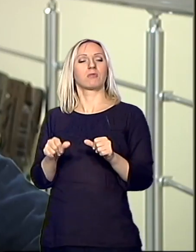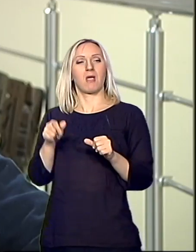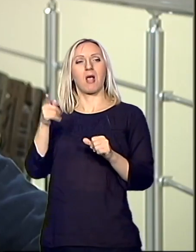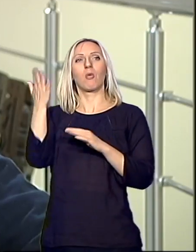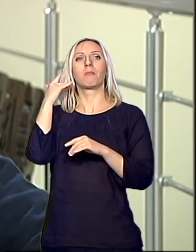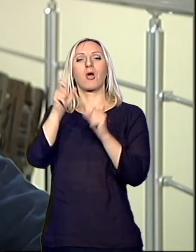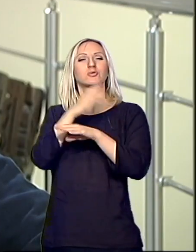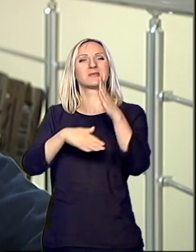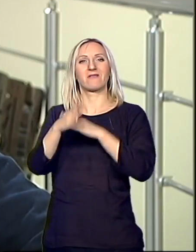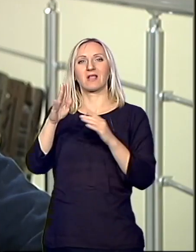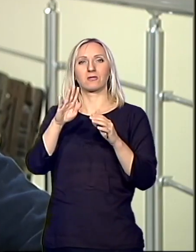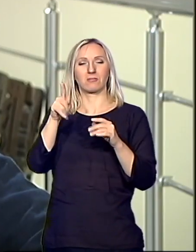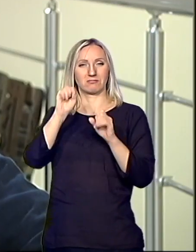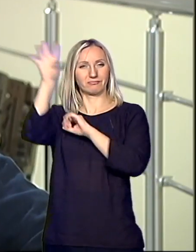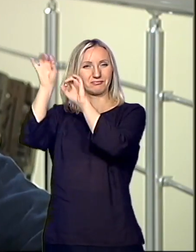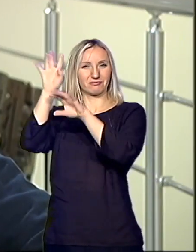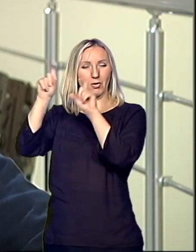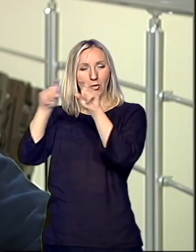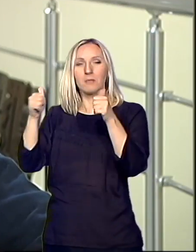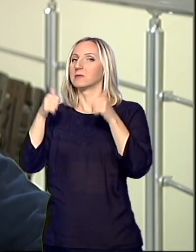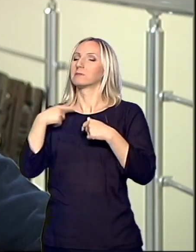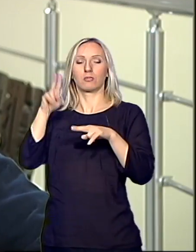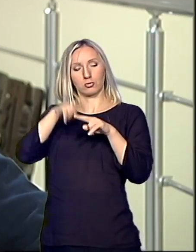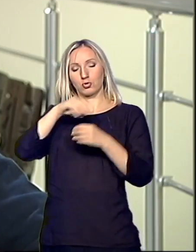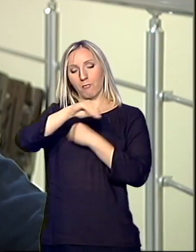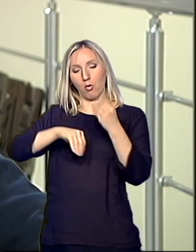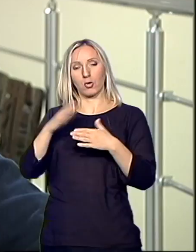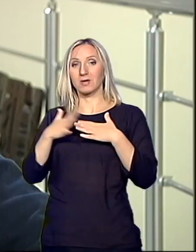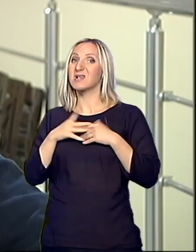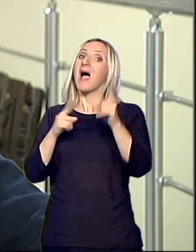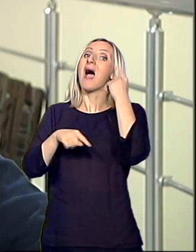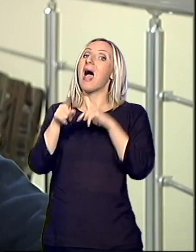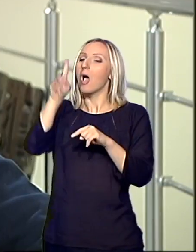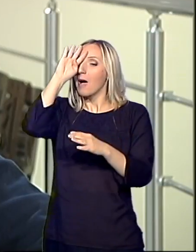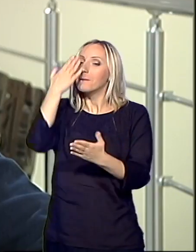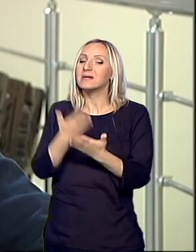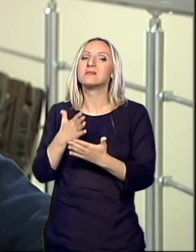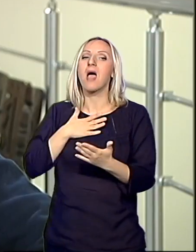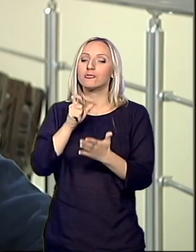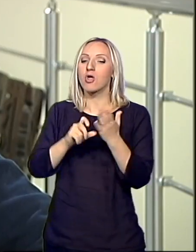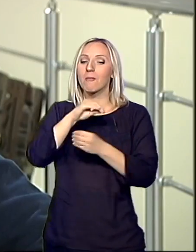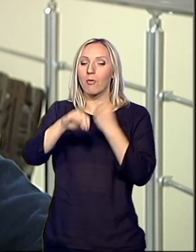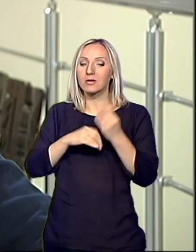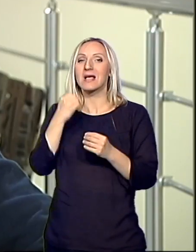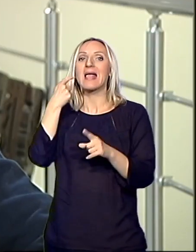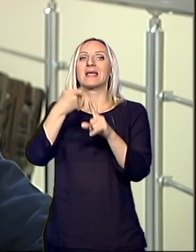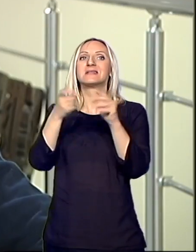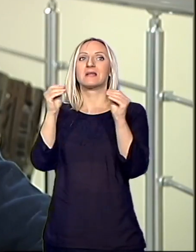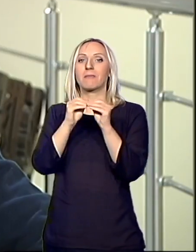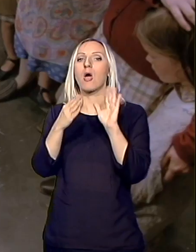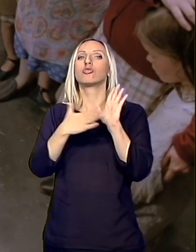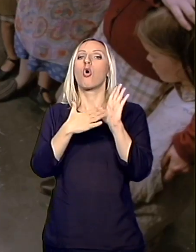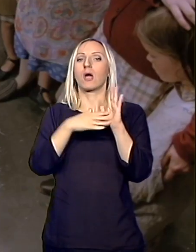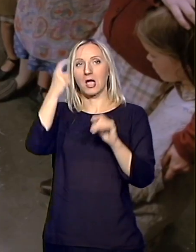da ga čuva u porodici. Međutim, i on sam ga priznaje za jednog od Braunovih tek kada Kristi Braun dokaže svoju